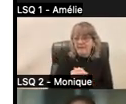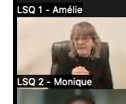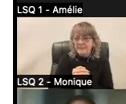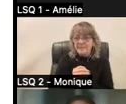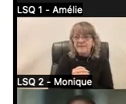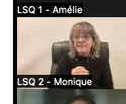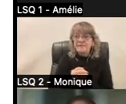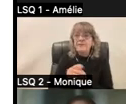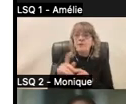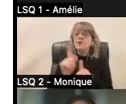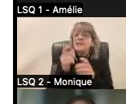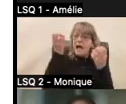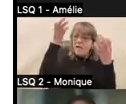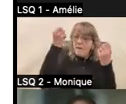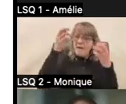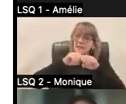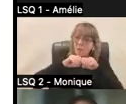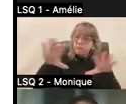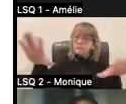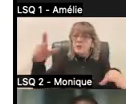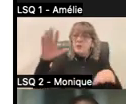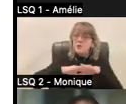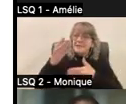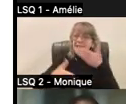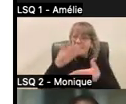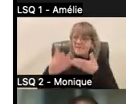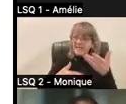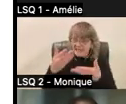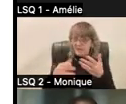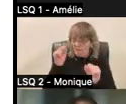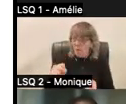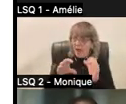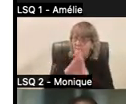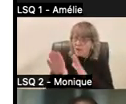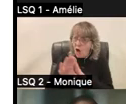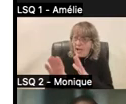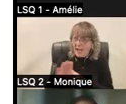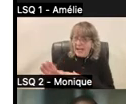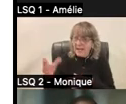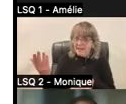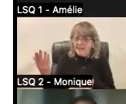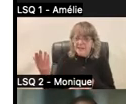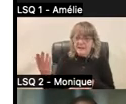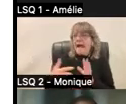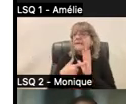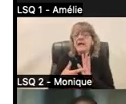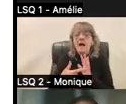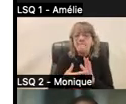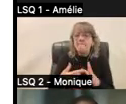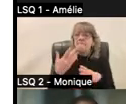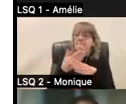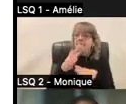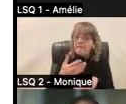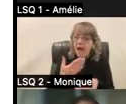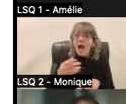La diffusion de l'information sur les services en français peut être améliorée, par exemple, en préparant et en mettant